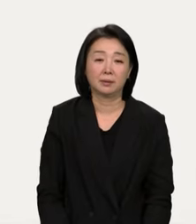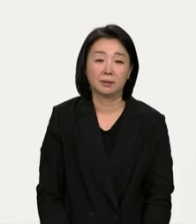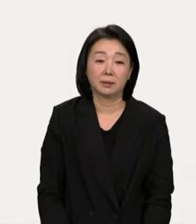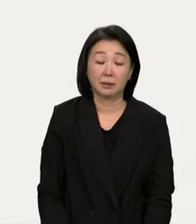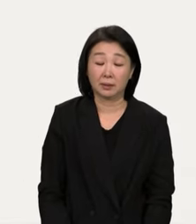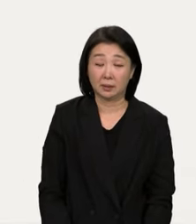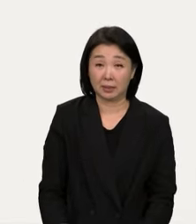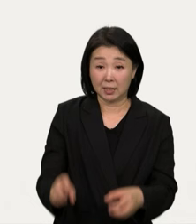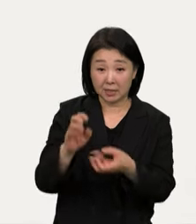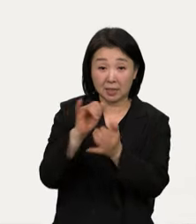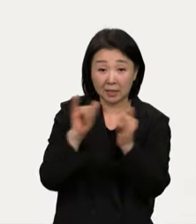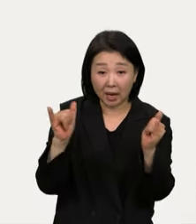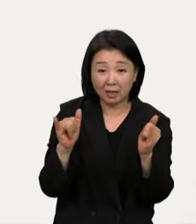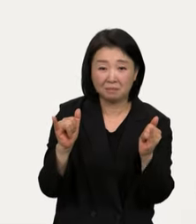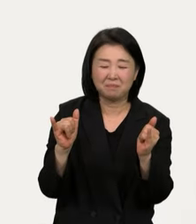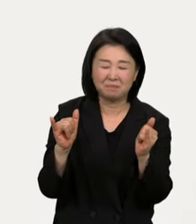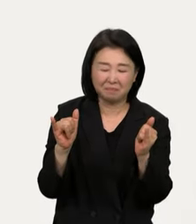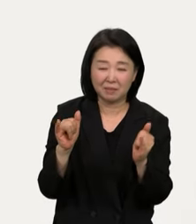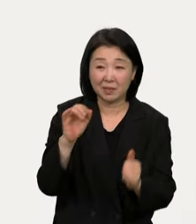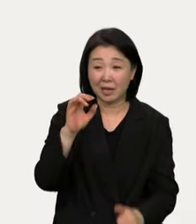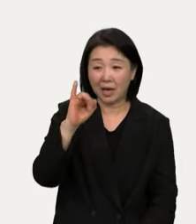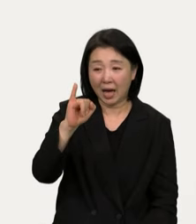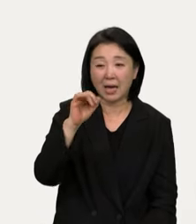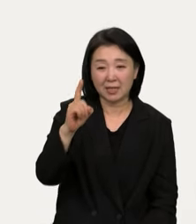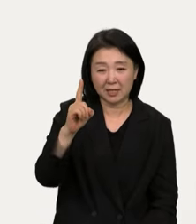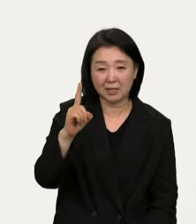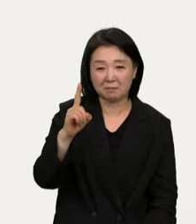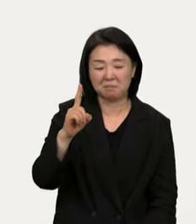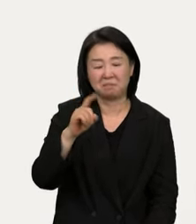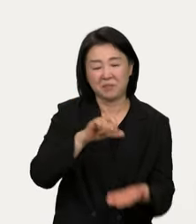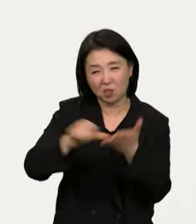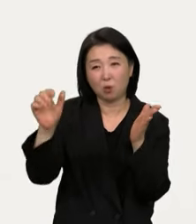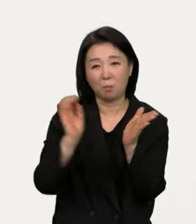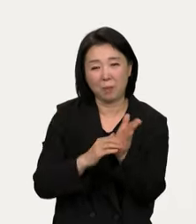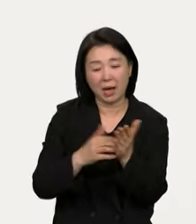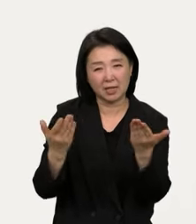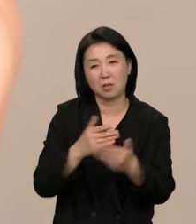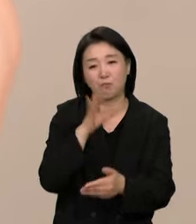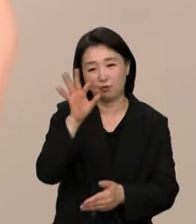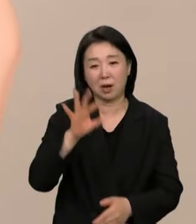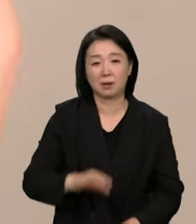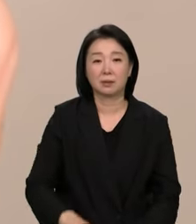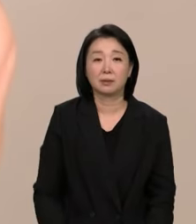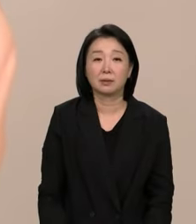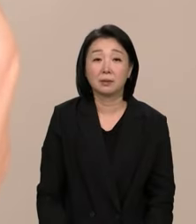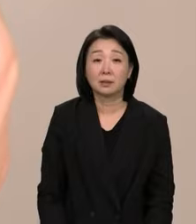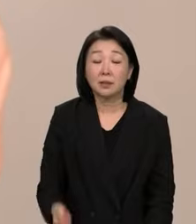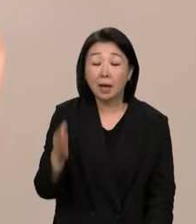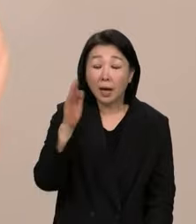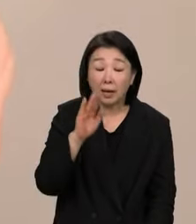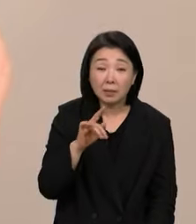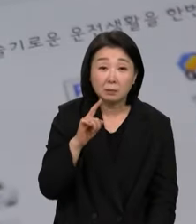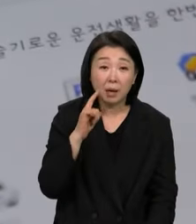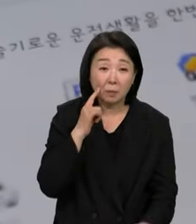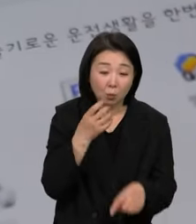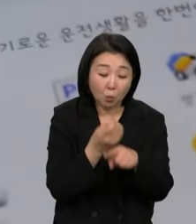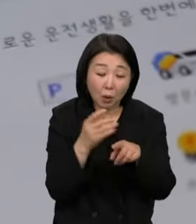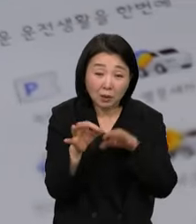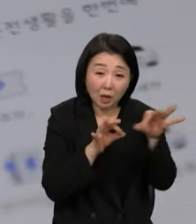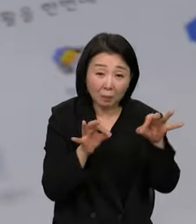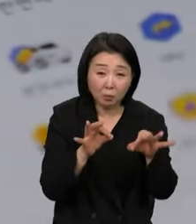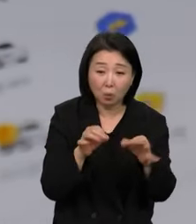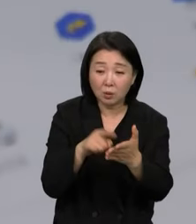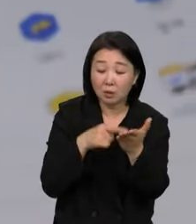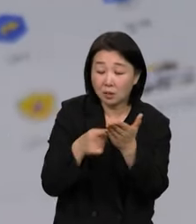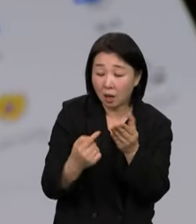해당 기사는 개정을 영구적으로 제한해 업무를 하지 못하도록 했다고도 했습니다 하지만 귀금속 대표는 보상이나